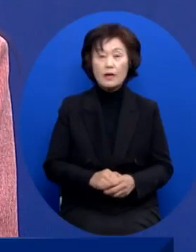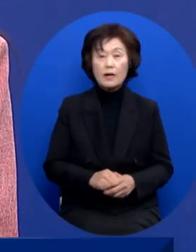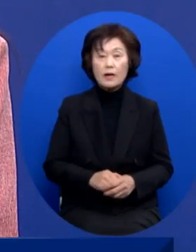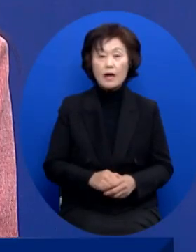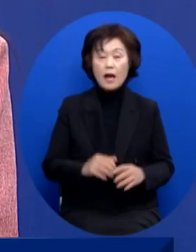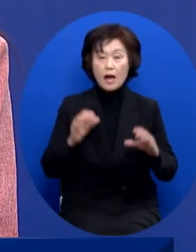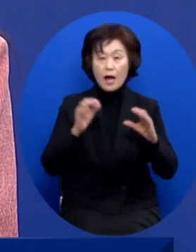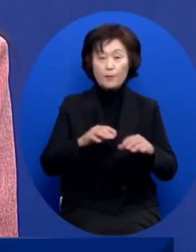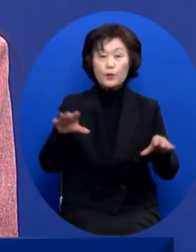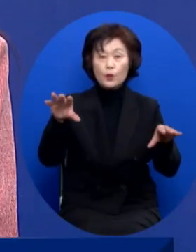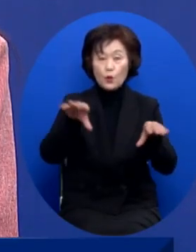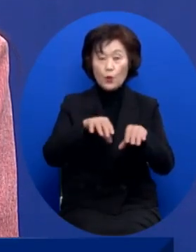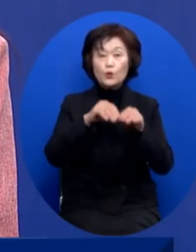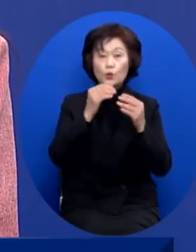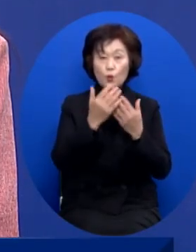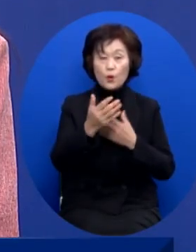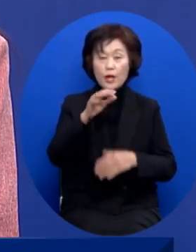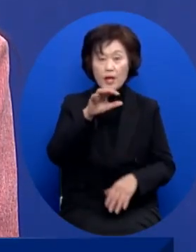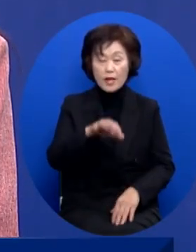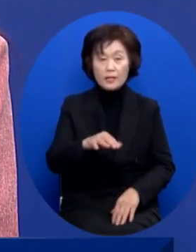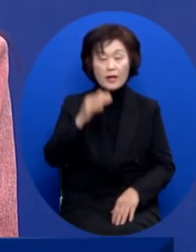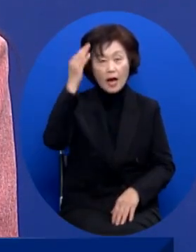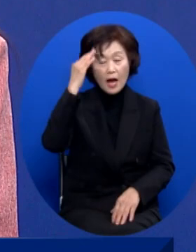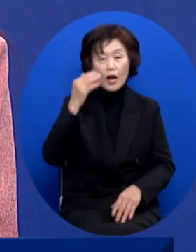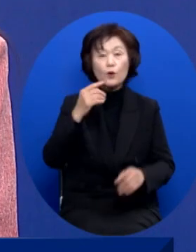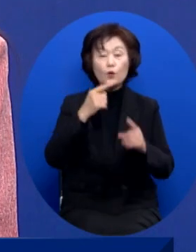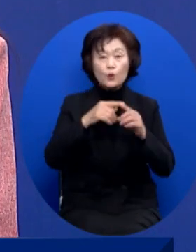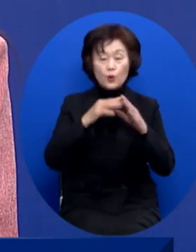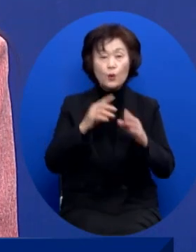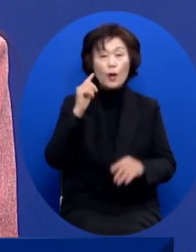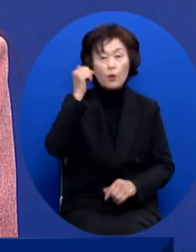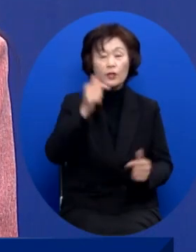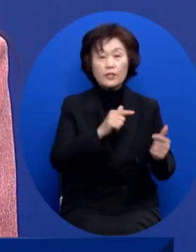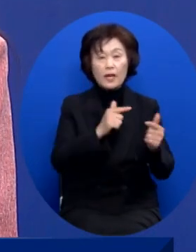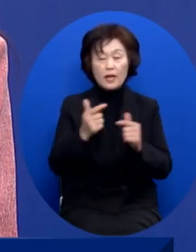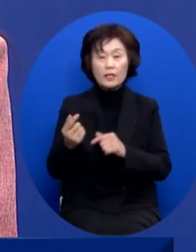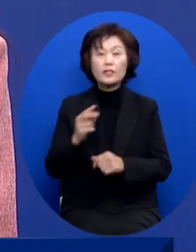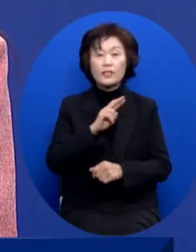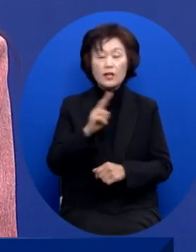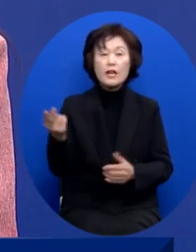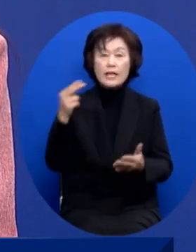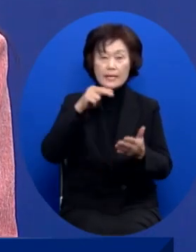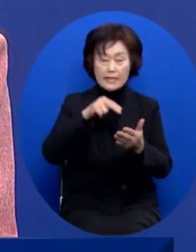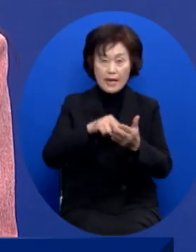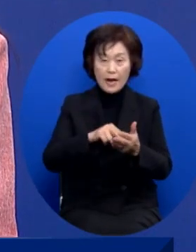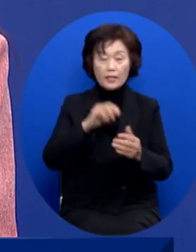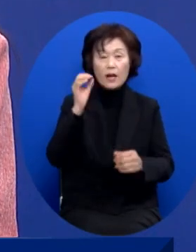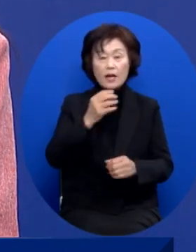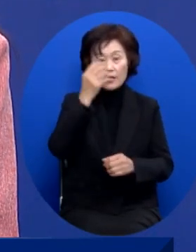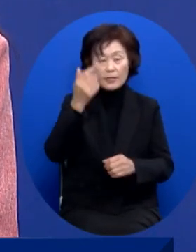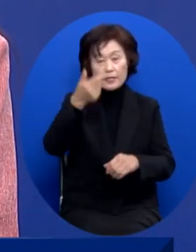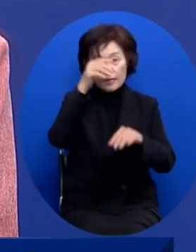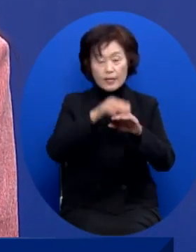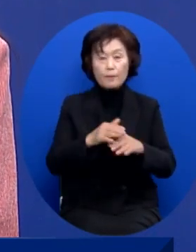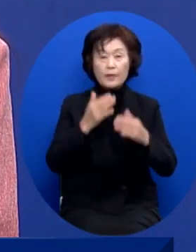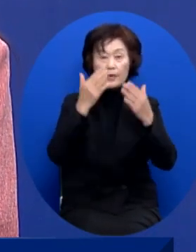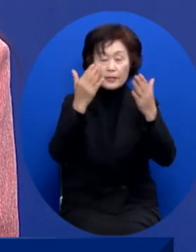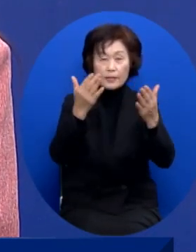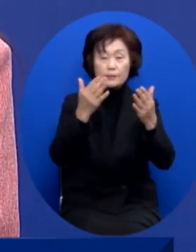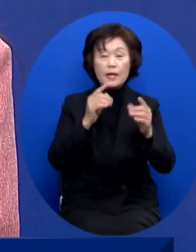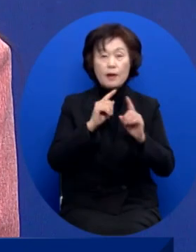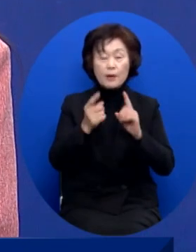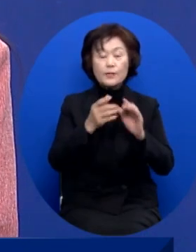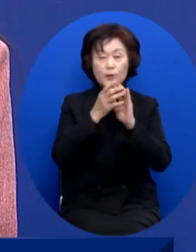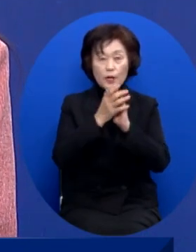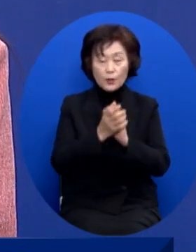대한예수교장로회 합동총회가 한국교회 목회자여 일어나라를 주제로 송년 말씀 축제를 열었습니다. 목회자들이 말씀과 기도로 올